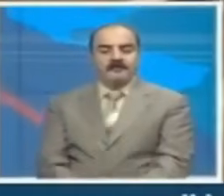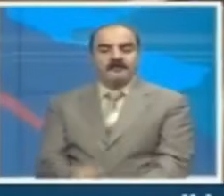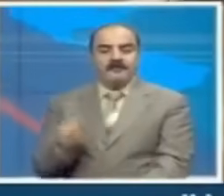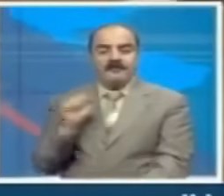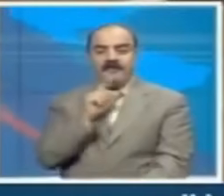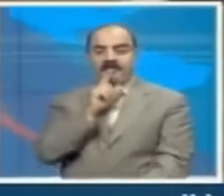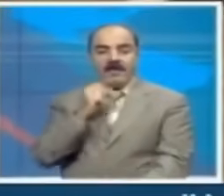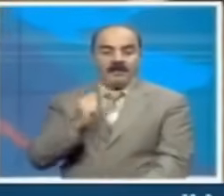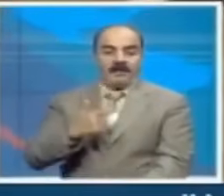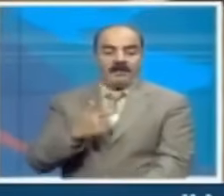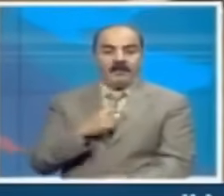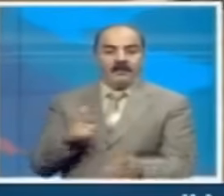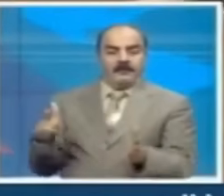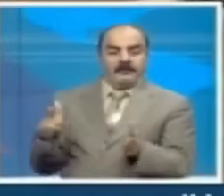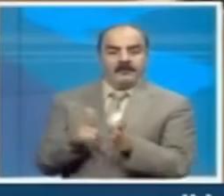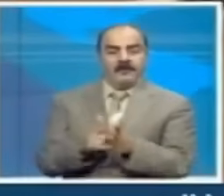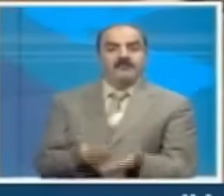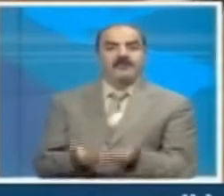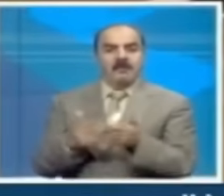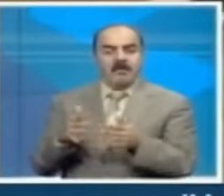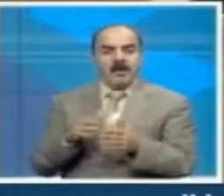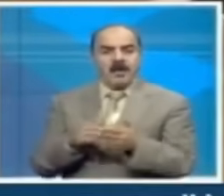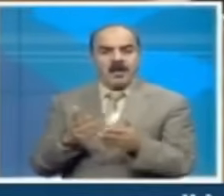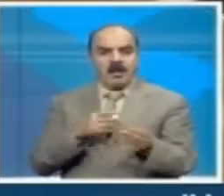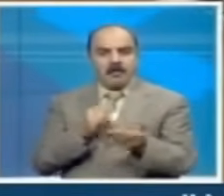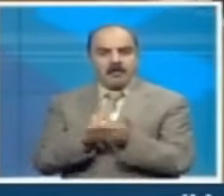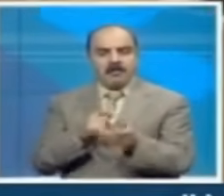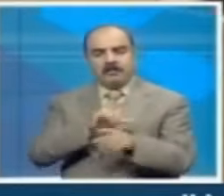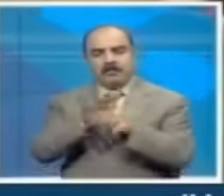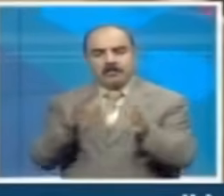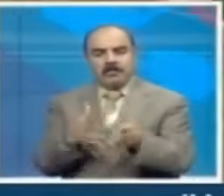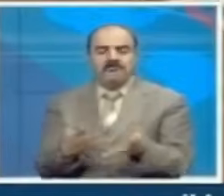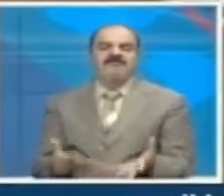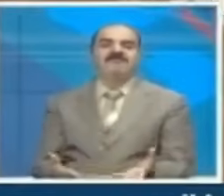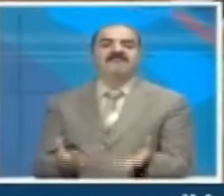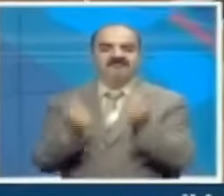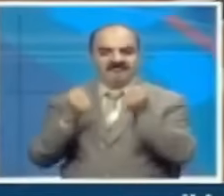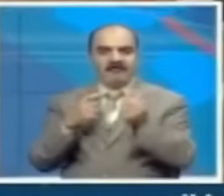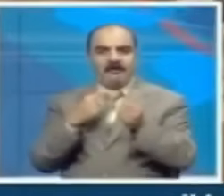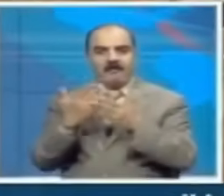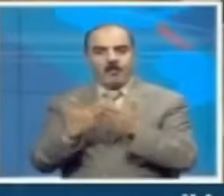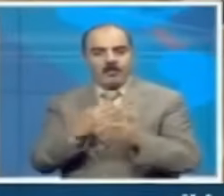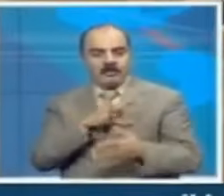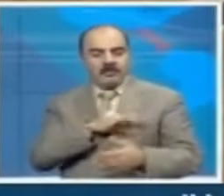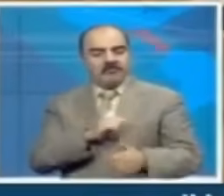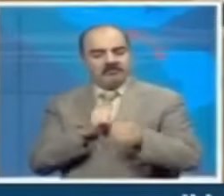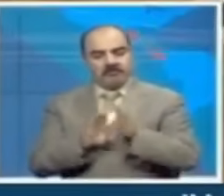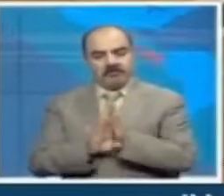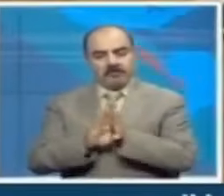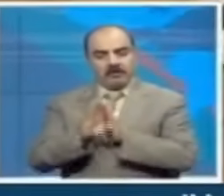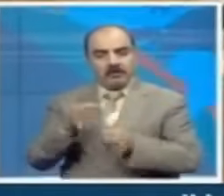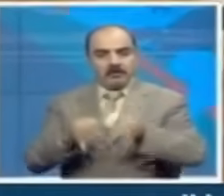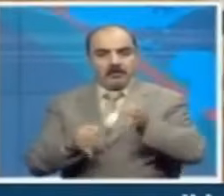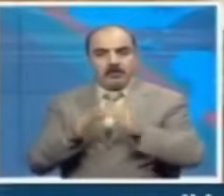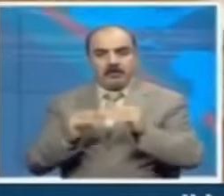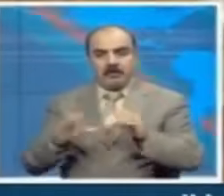سفاجة 2 بميناء سفاجة البحرية بحسب مسؤولين في رفع معدلات الاقتصاد الوطني وزيادة الناتج